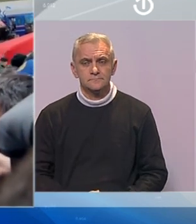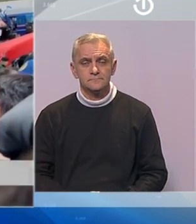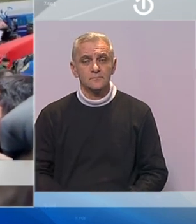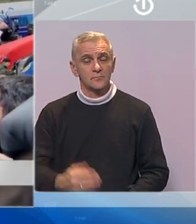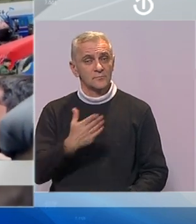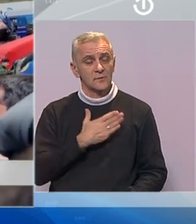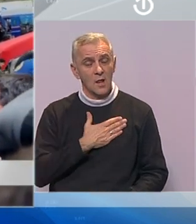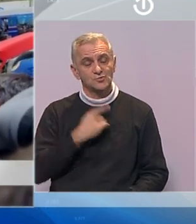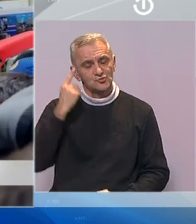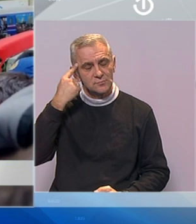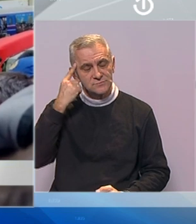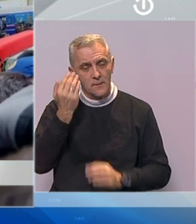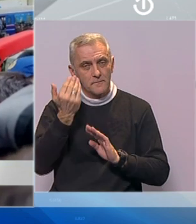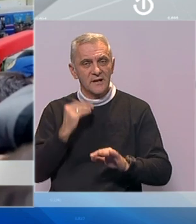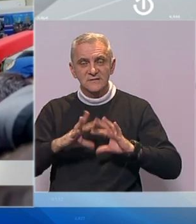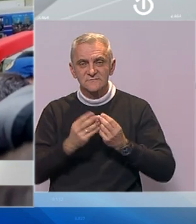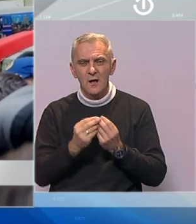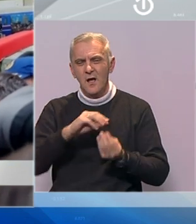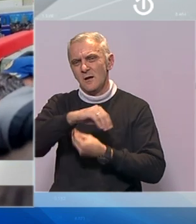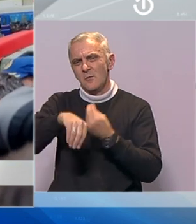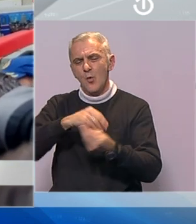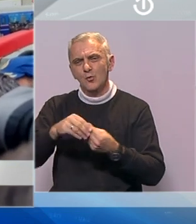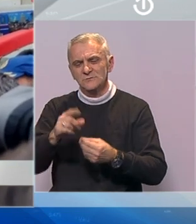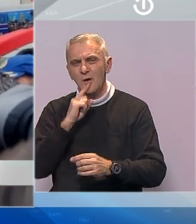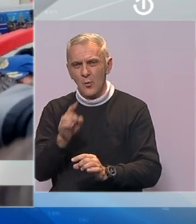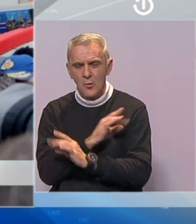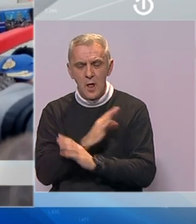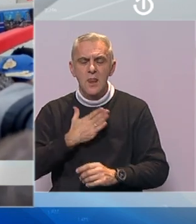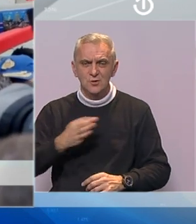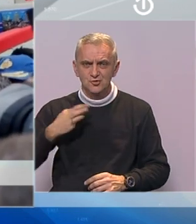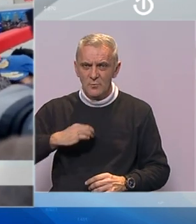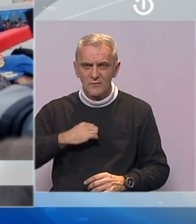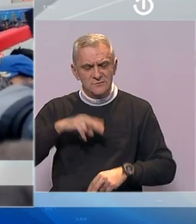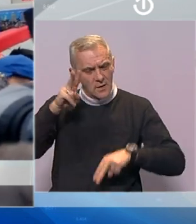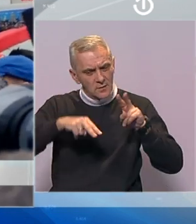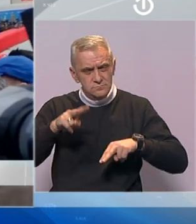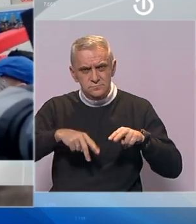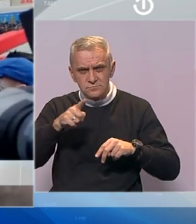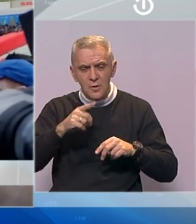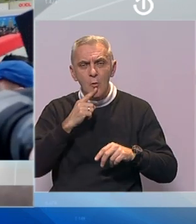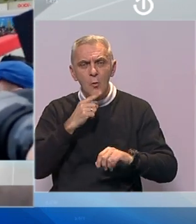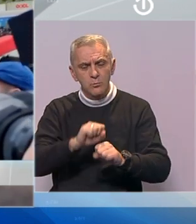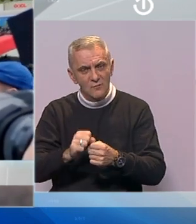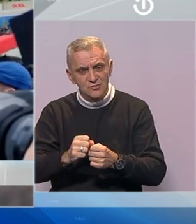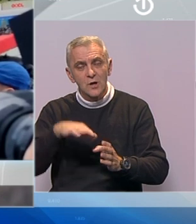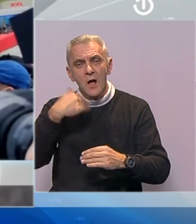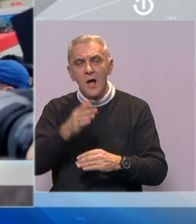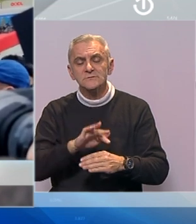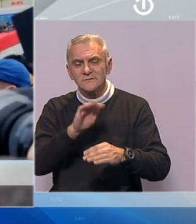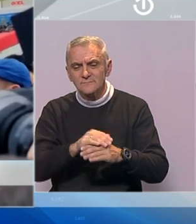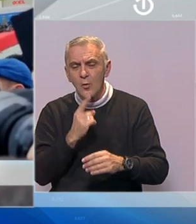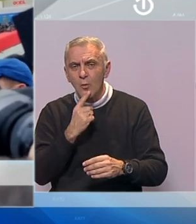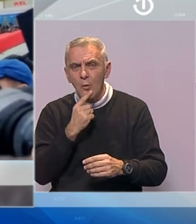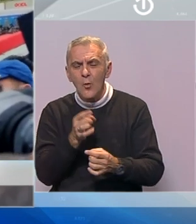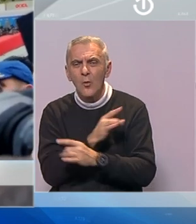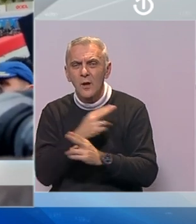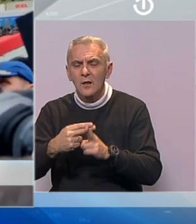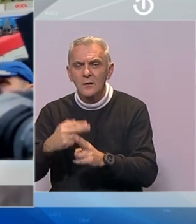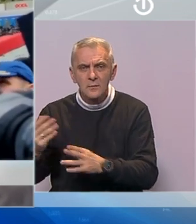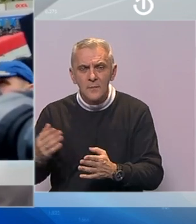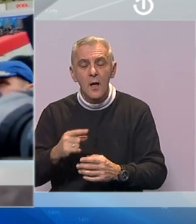Naše su misli danas prije svega s rodbinom stradalih. Naša je obveza zbrinuti ozlijeđene, a nakon toga identificirati tijela. Osim toga,